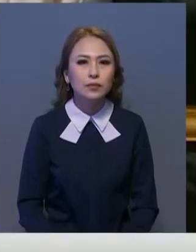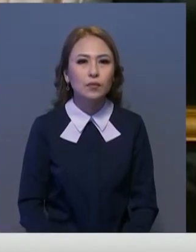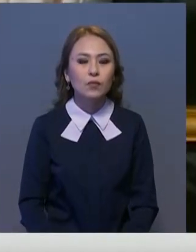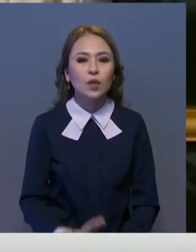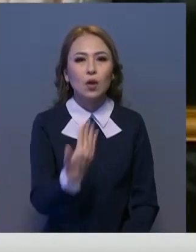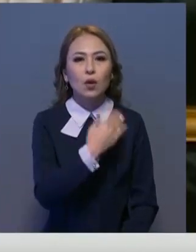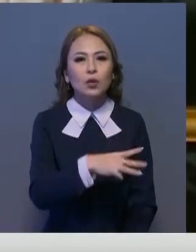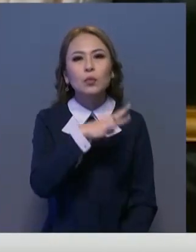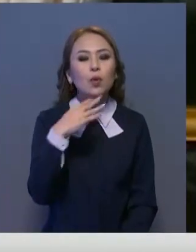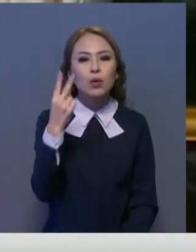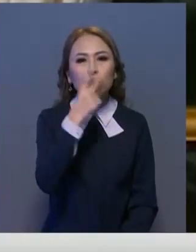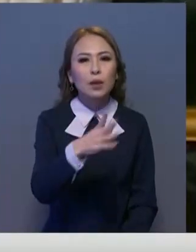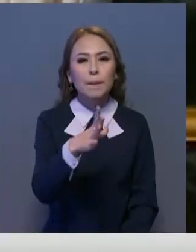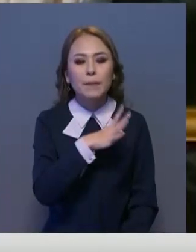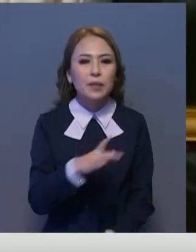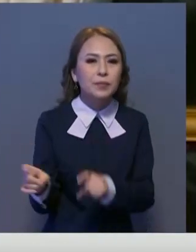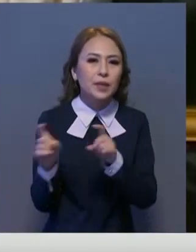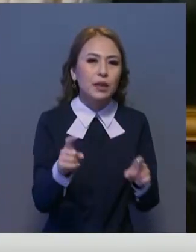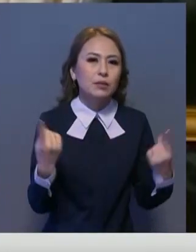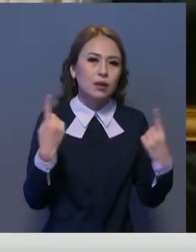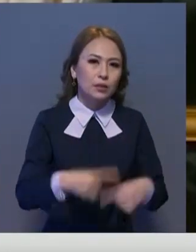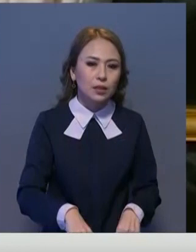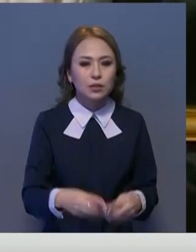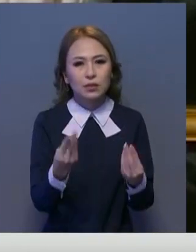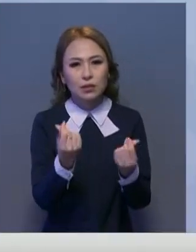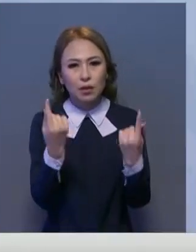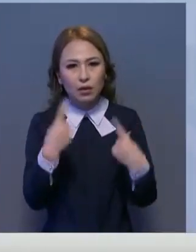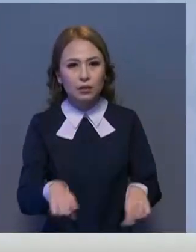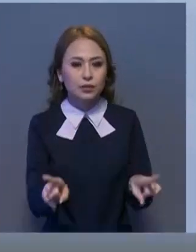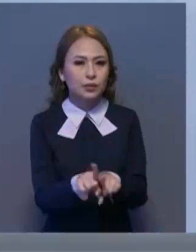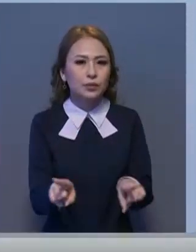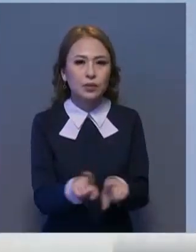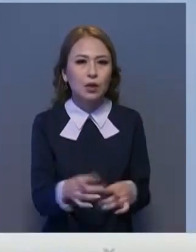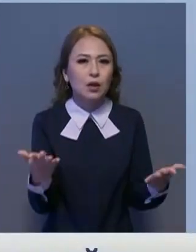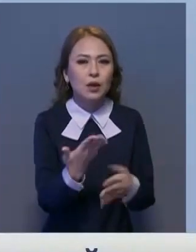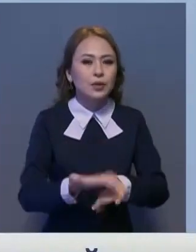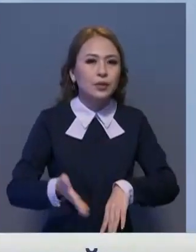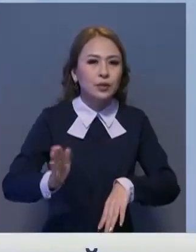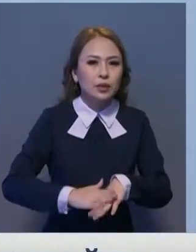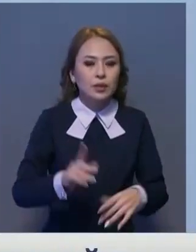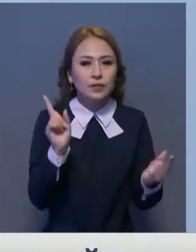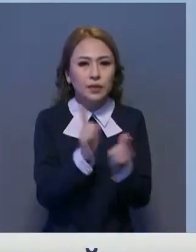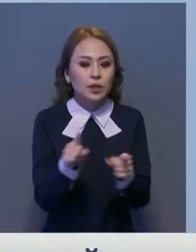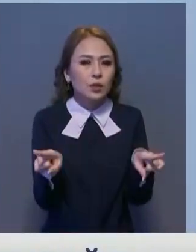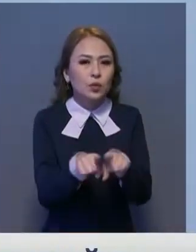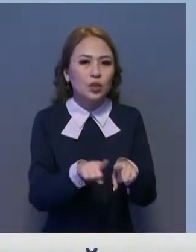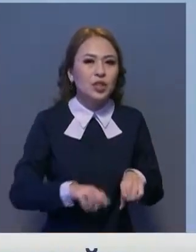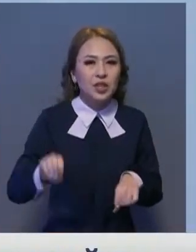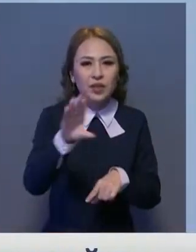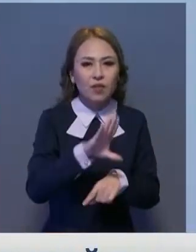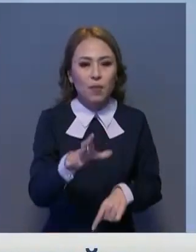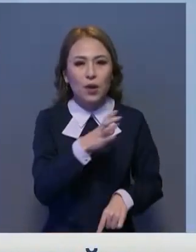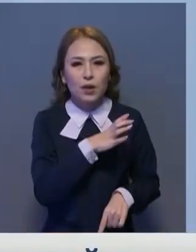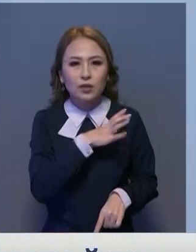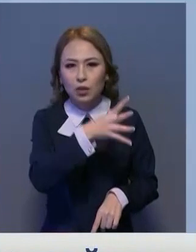Ол талайды көрді. Миграциялық дағдарыс болсын, қаржылық дағдарыс болсын. Қандай қиындықпен бетпе-бет келсе де, еуропалық